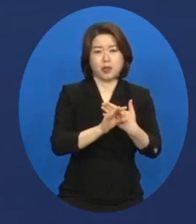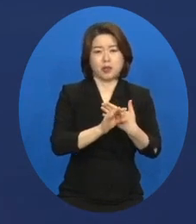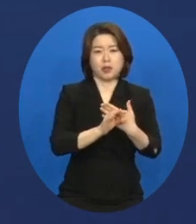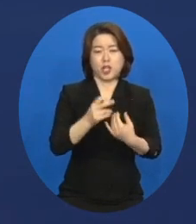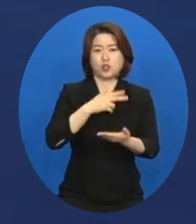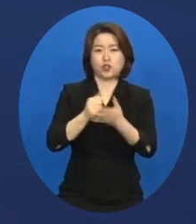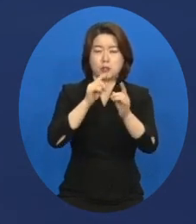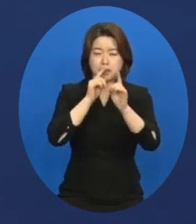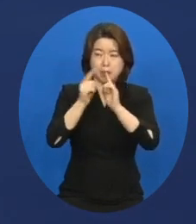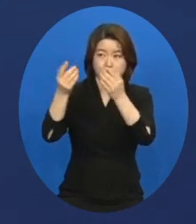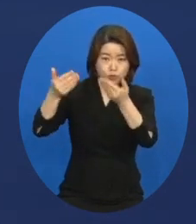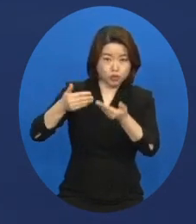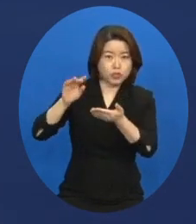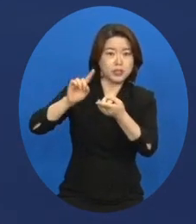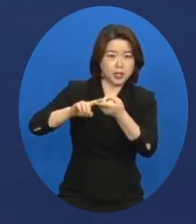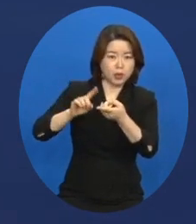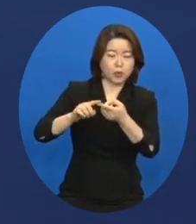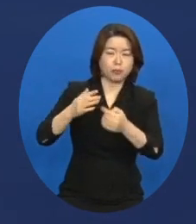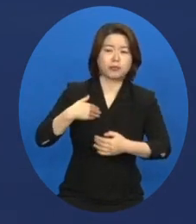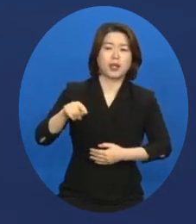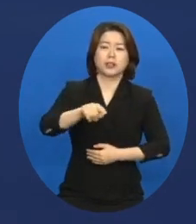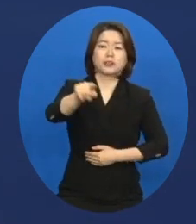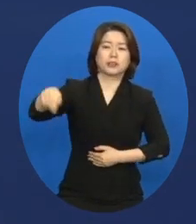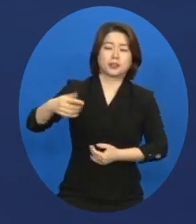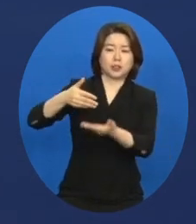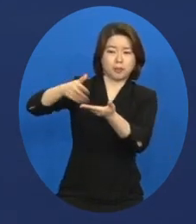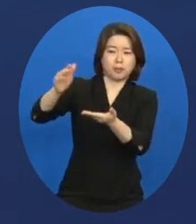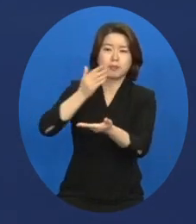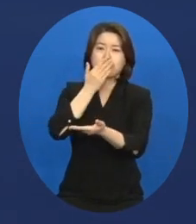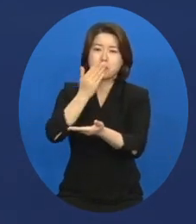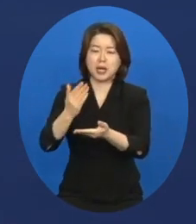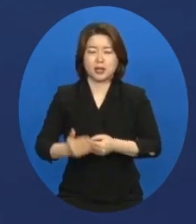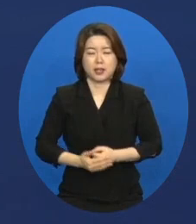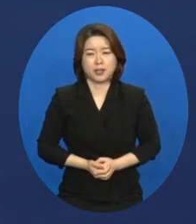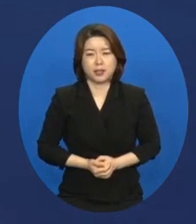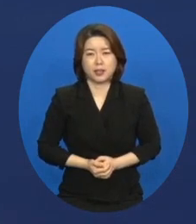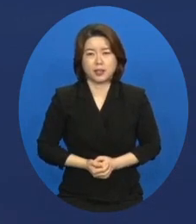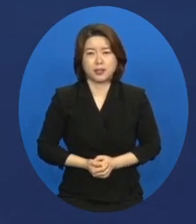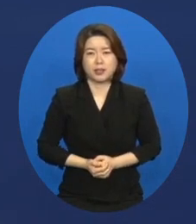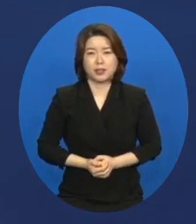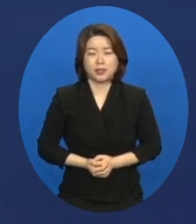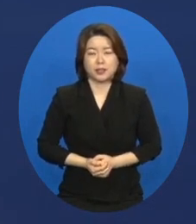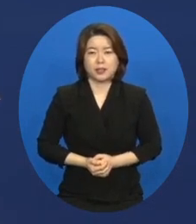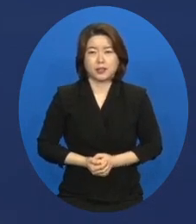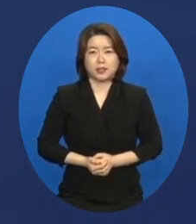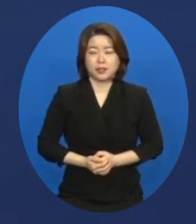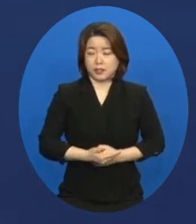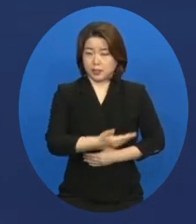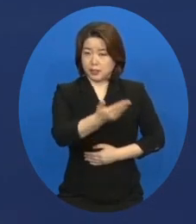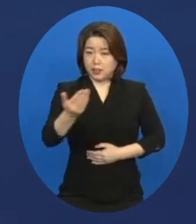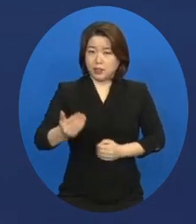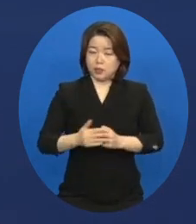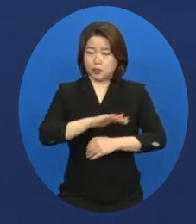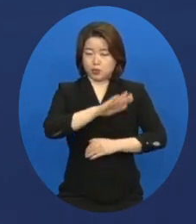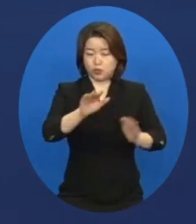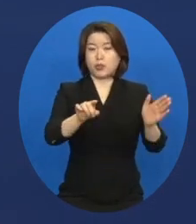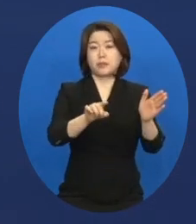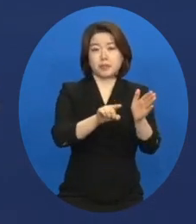주님께서 말씀하신 대로 나는 그들을 쫓아낼 수 있습니다. 여러분, 우리의